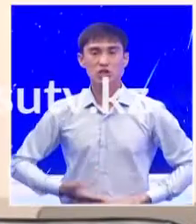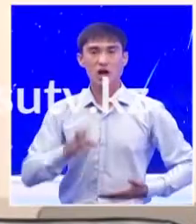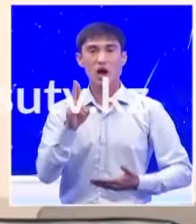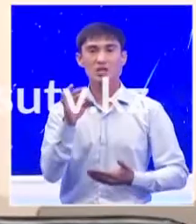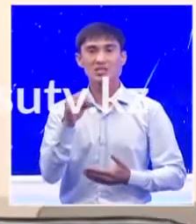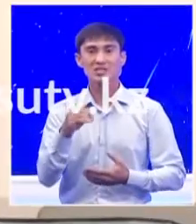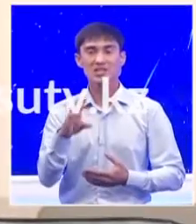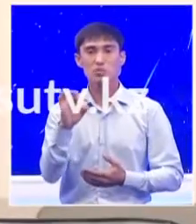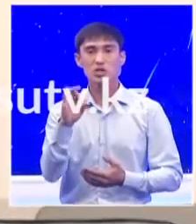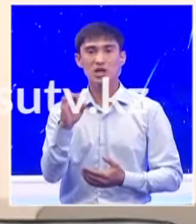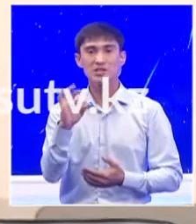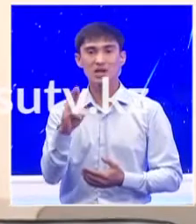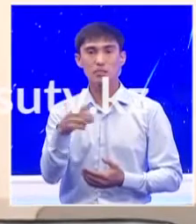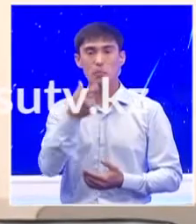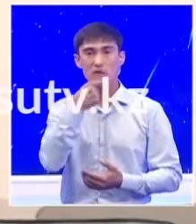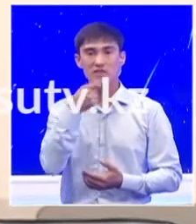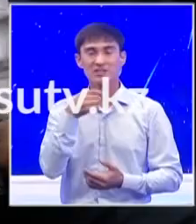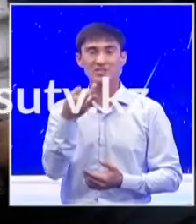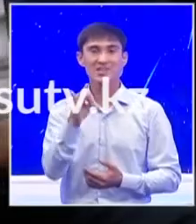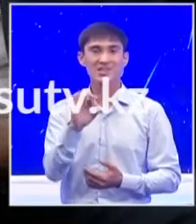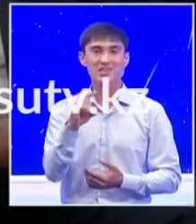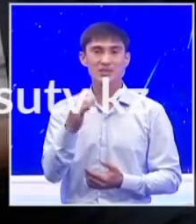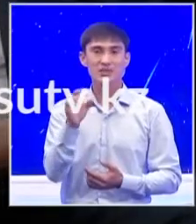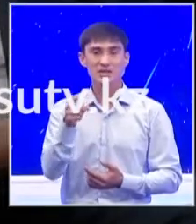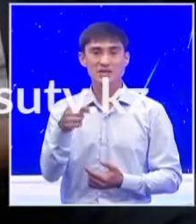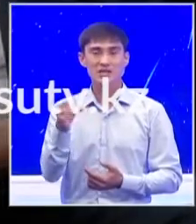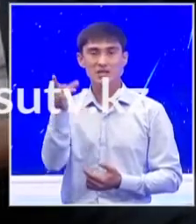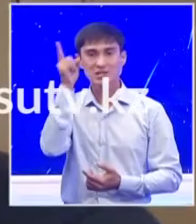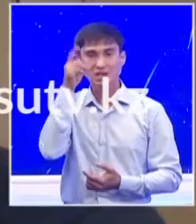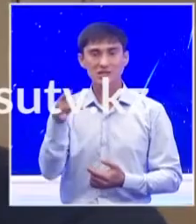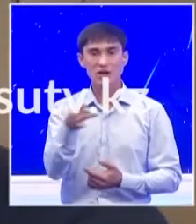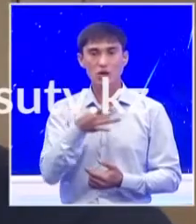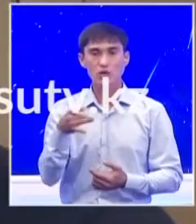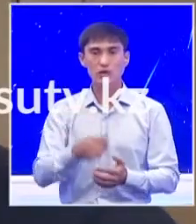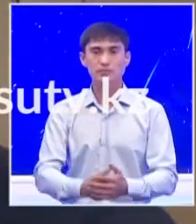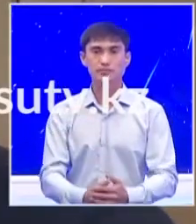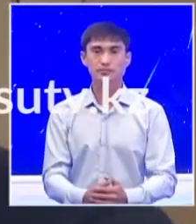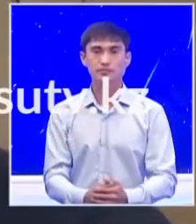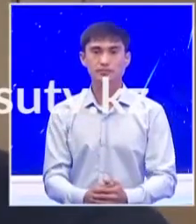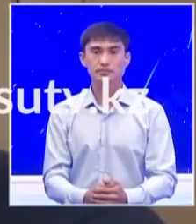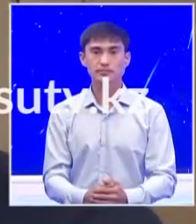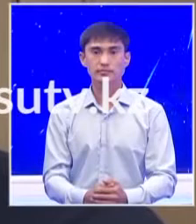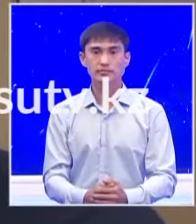Карасайского, Енбекши-Казахского, Панфиловского, Илийского и Саркандского районов.